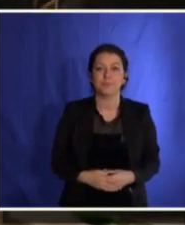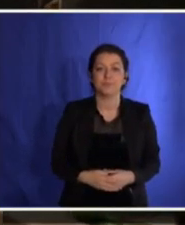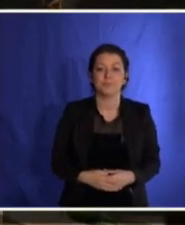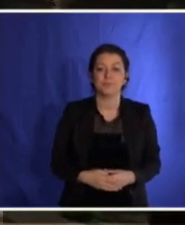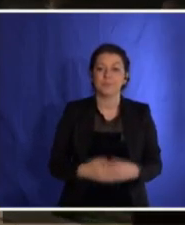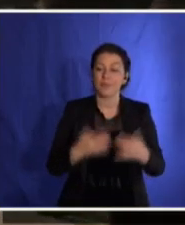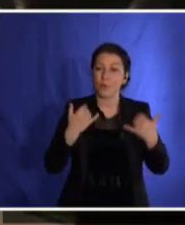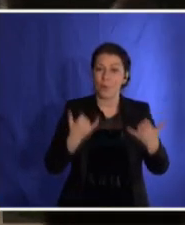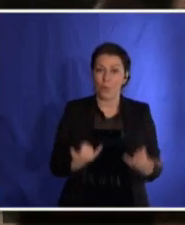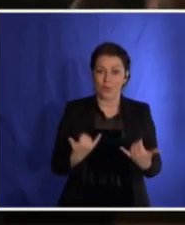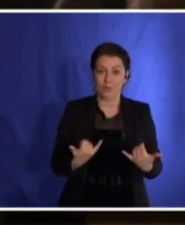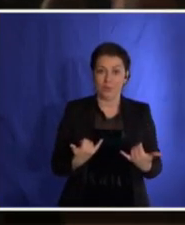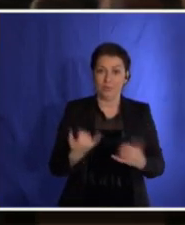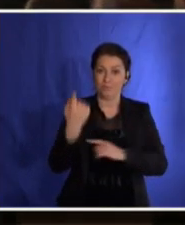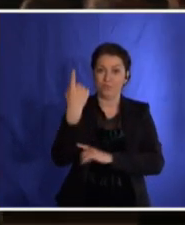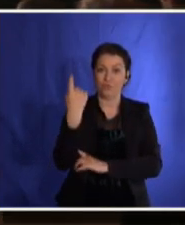Start.